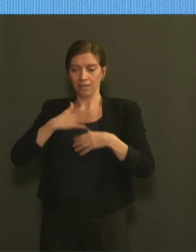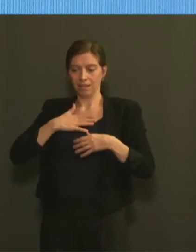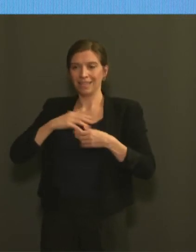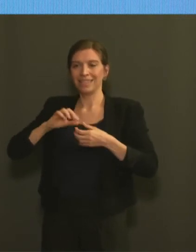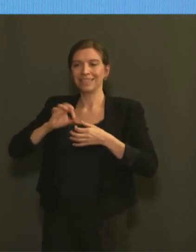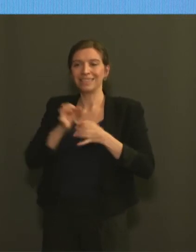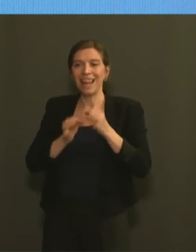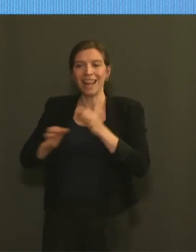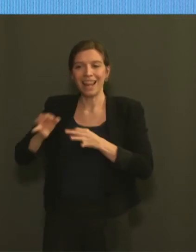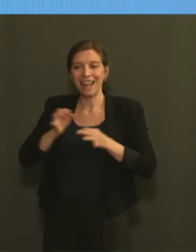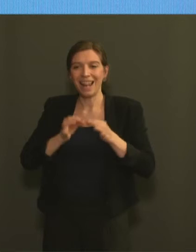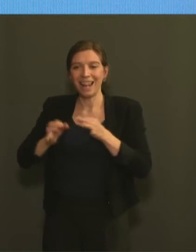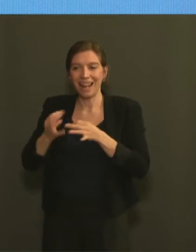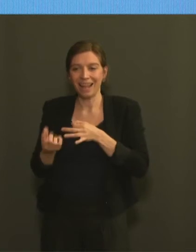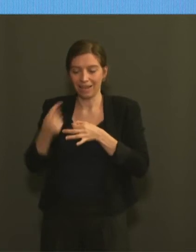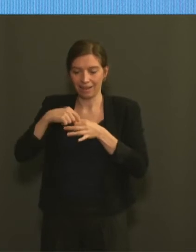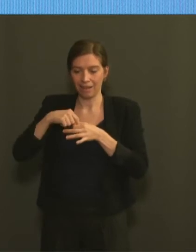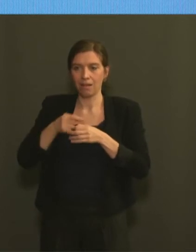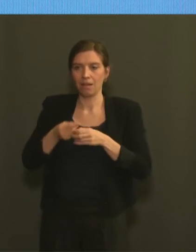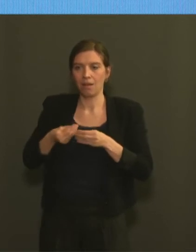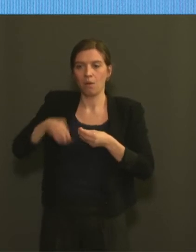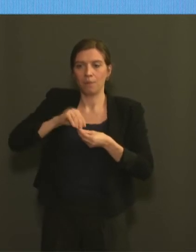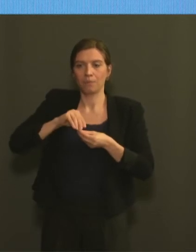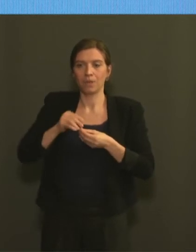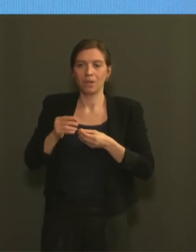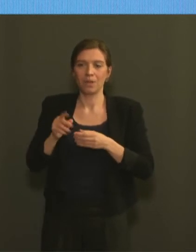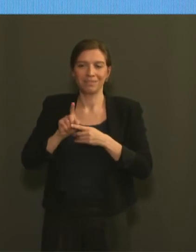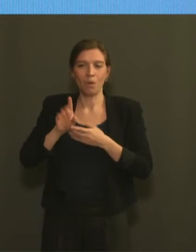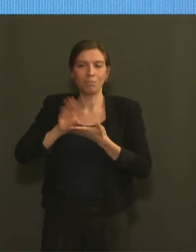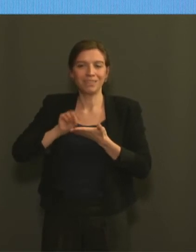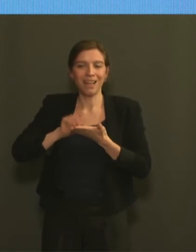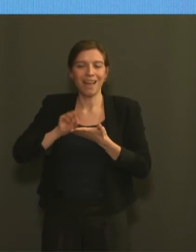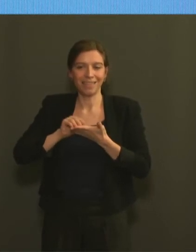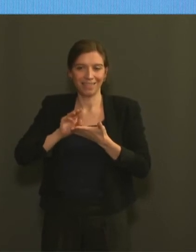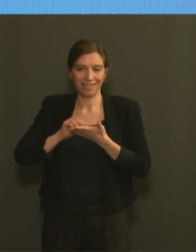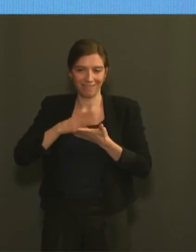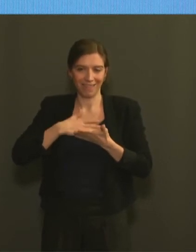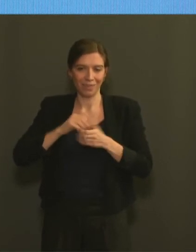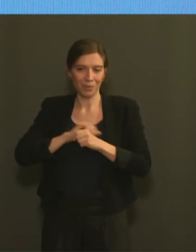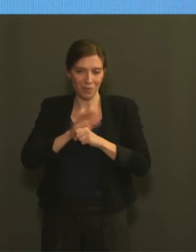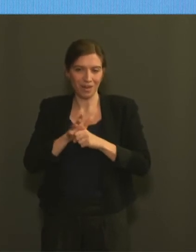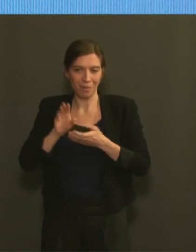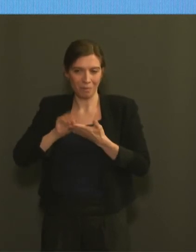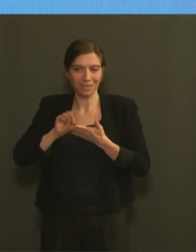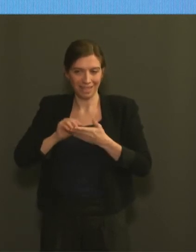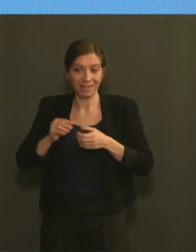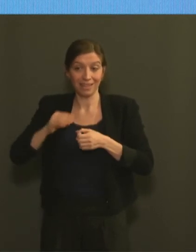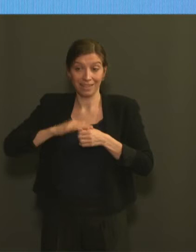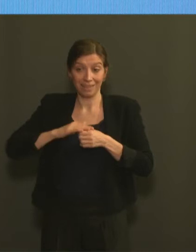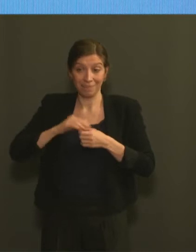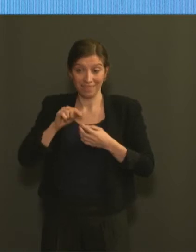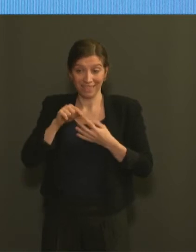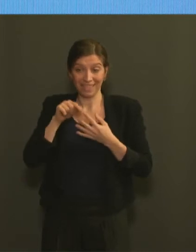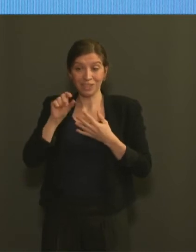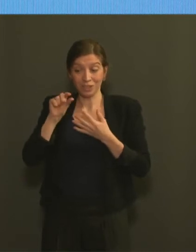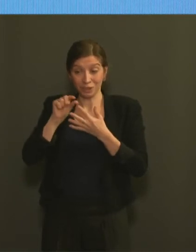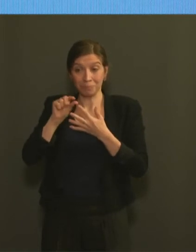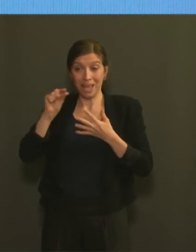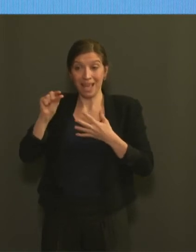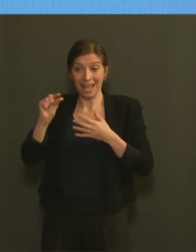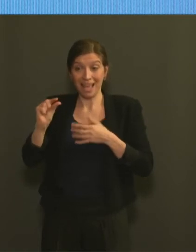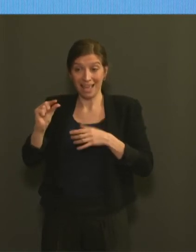vendre virus m'ont aidé à rendre in cloud print nakano death and our love for a better buildings